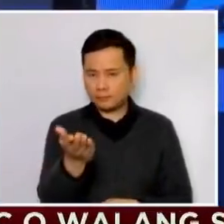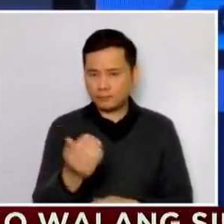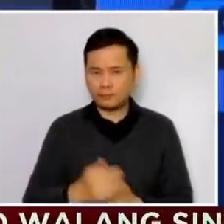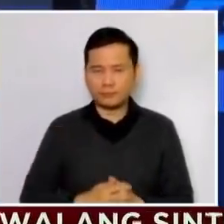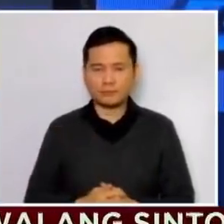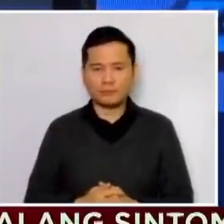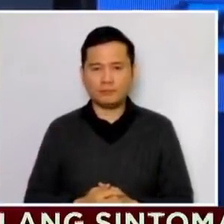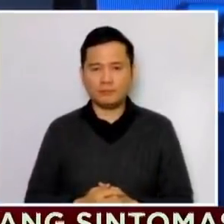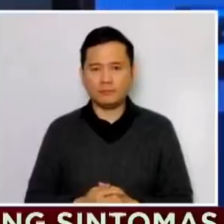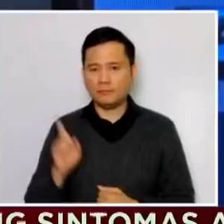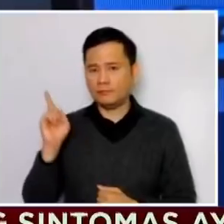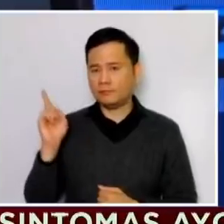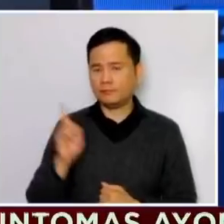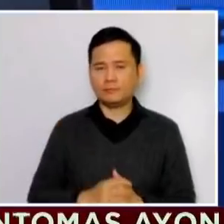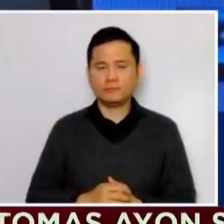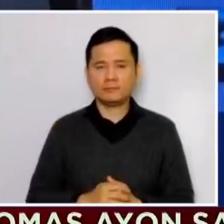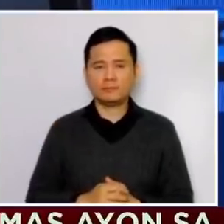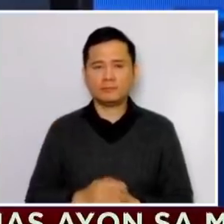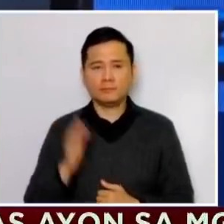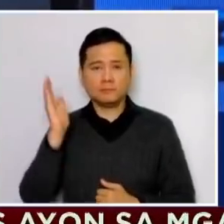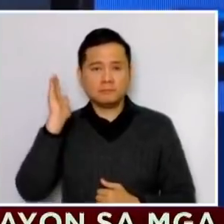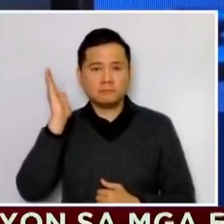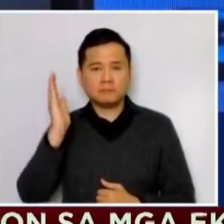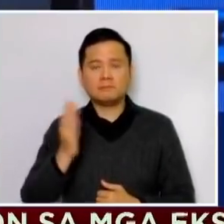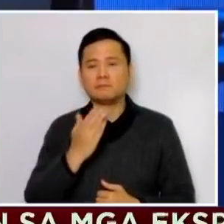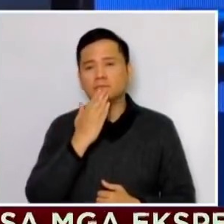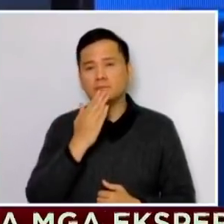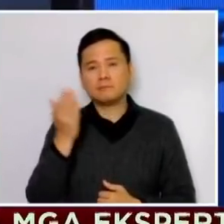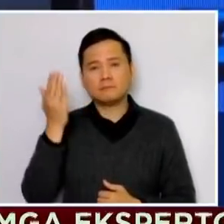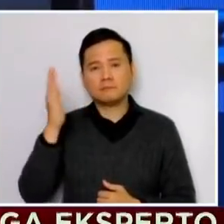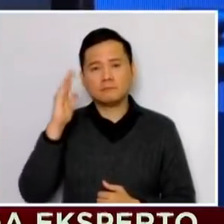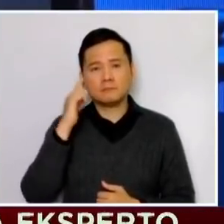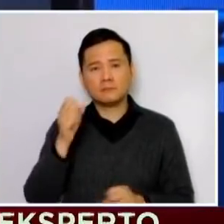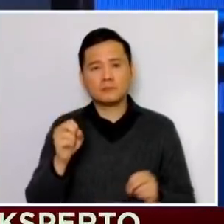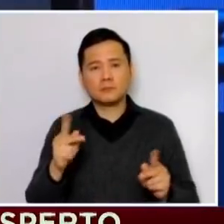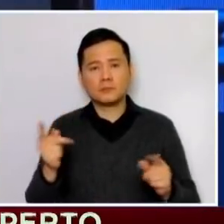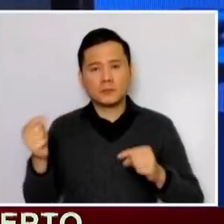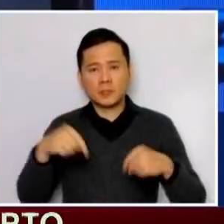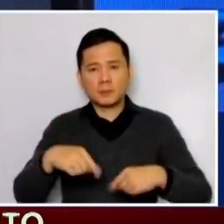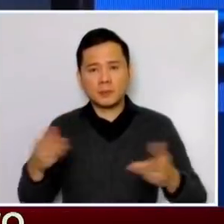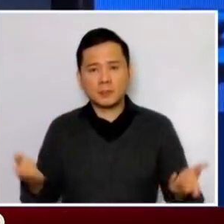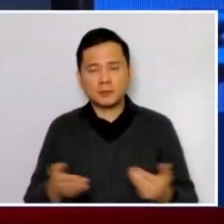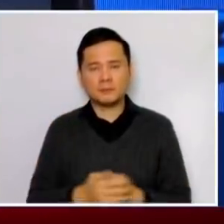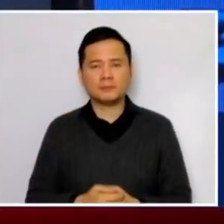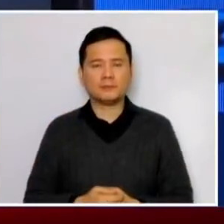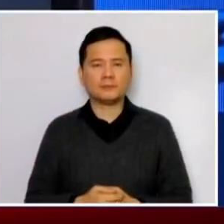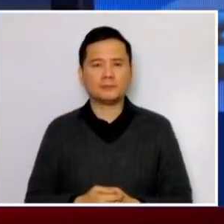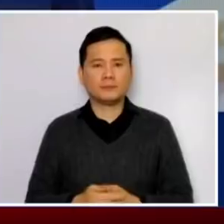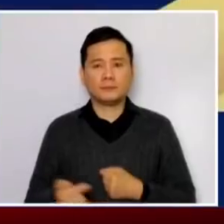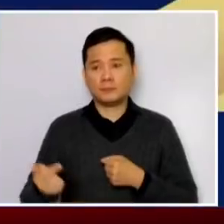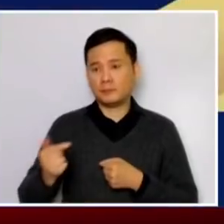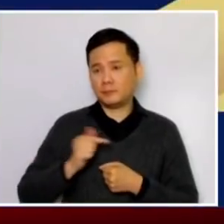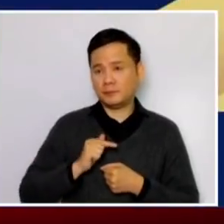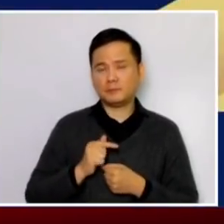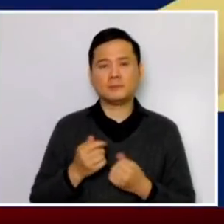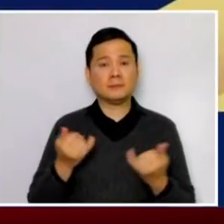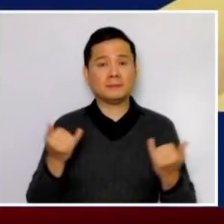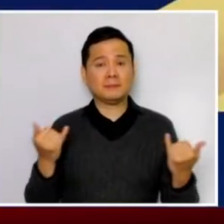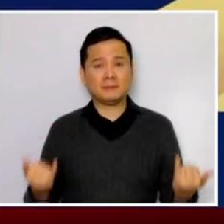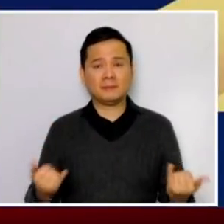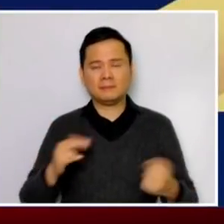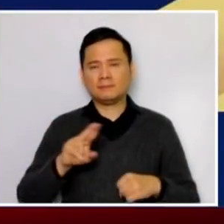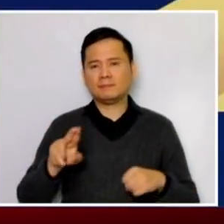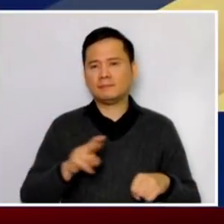We thank God for the opportunity of being together here. Tampok sa pagdiriwang ng ikalimang taunang National Bible Day, ang pangako ng